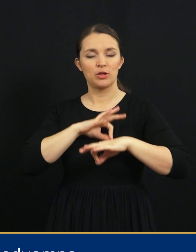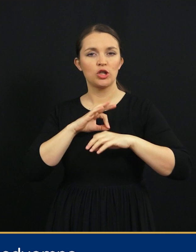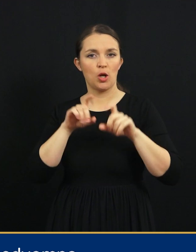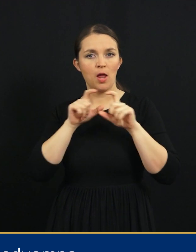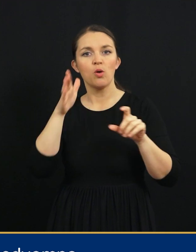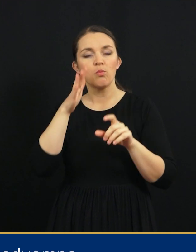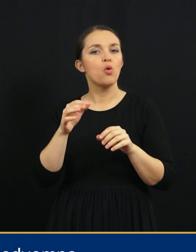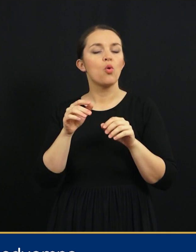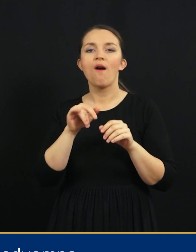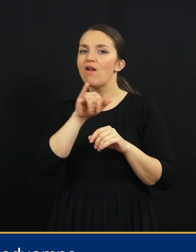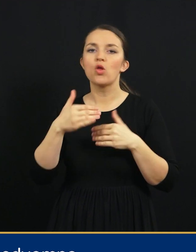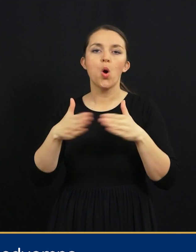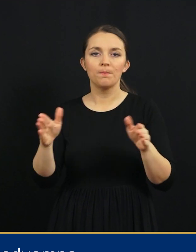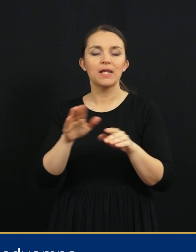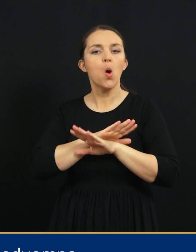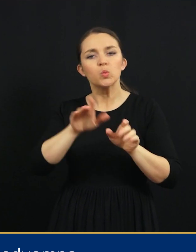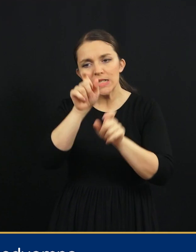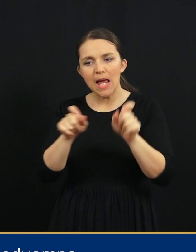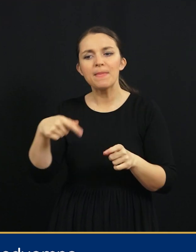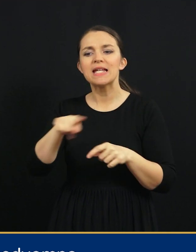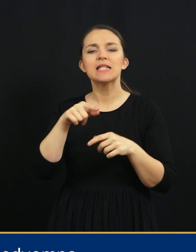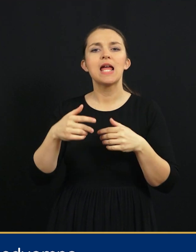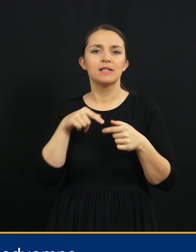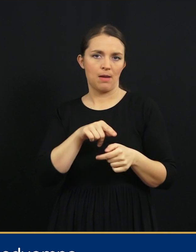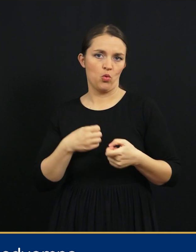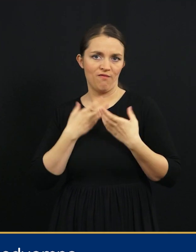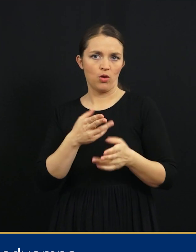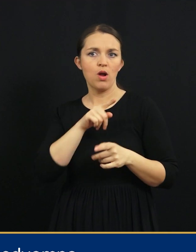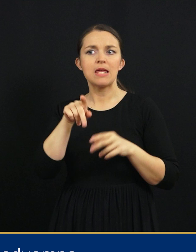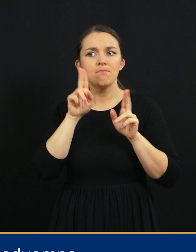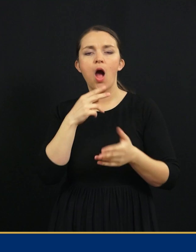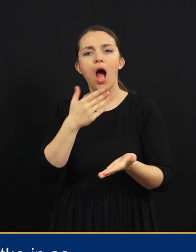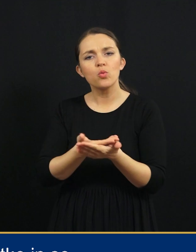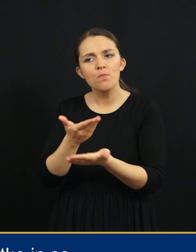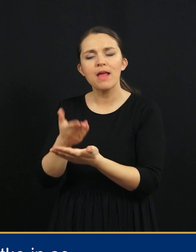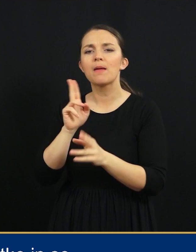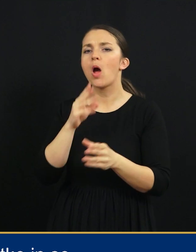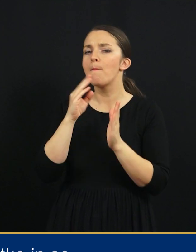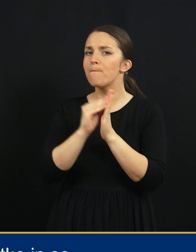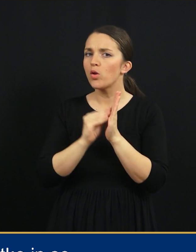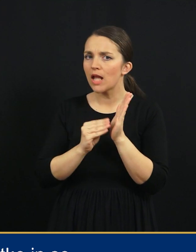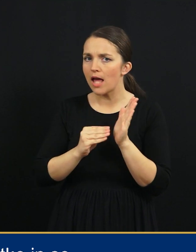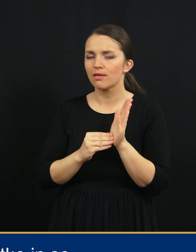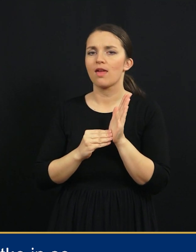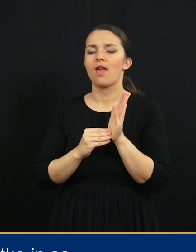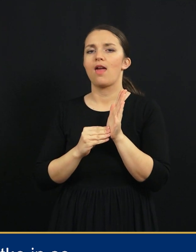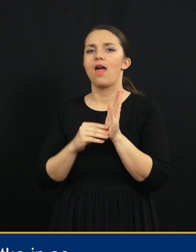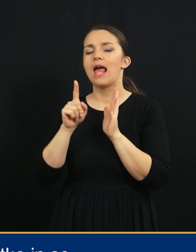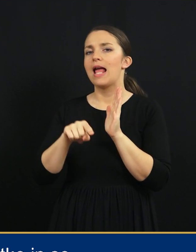Vrata predsedniške palače bodo nedvomno vedno odprta vsem, ki se s tem ukvarjajo, ki imajo argumente, ki imajo